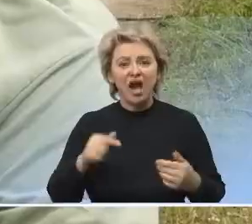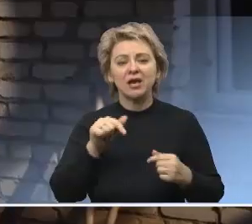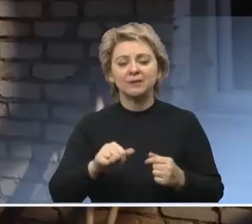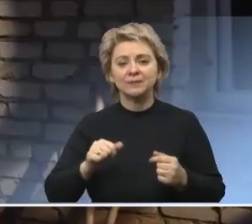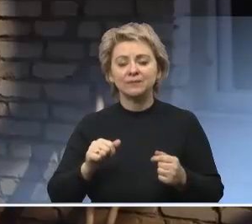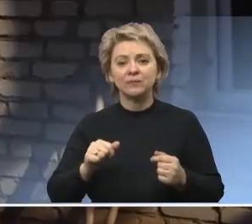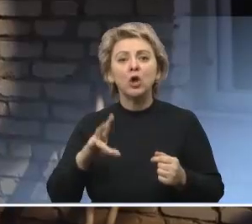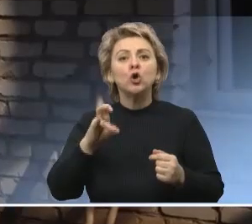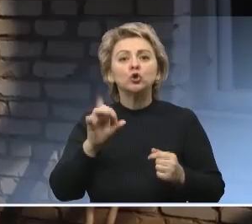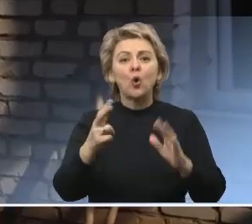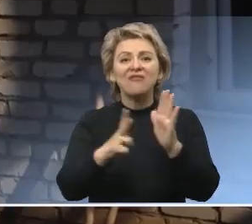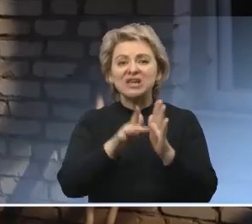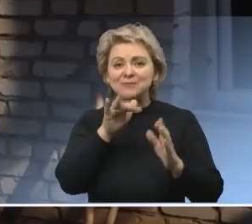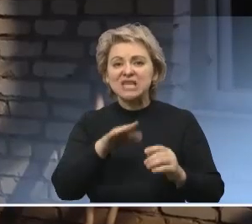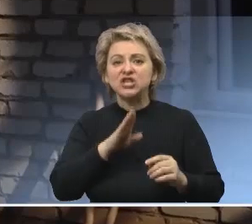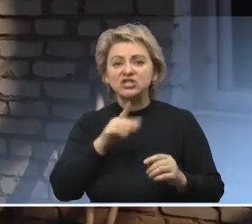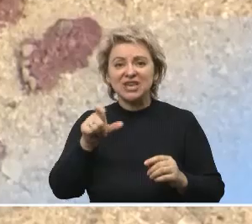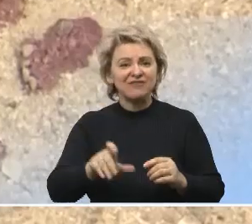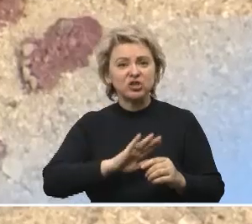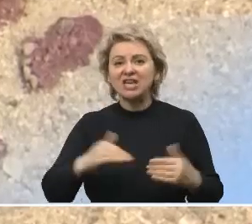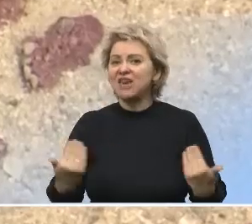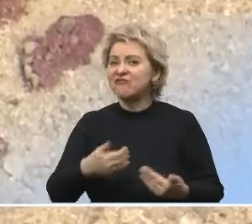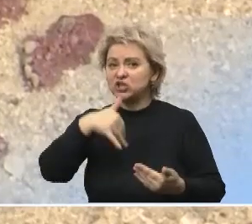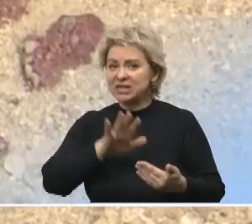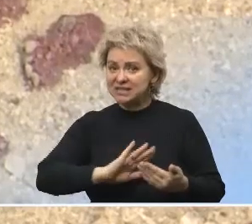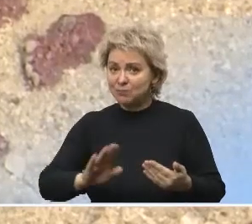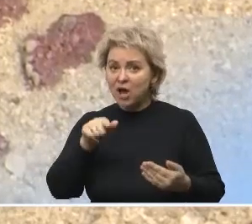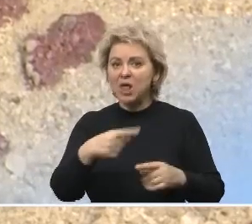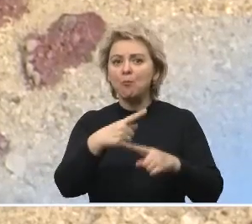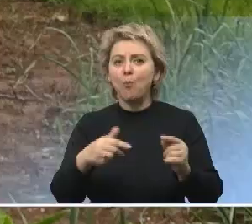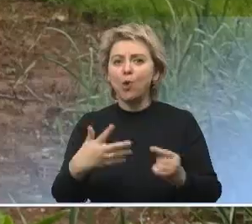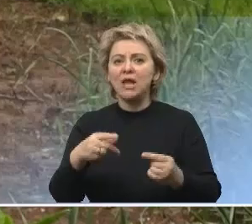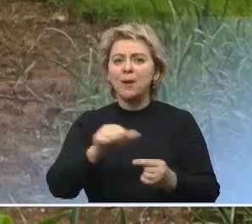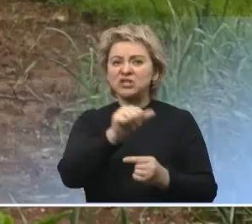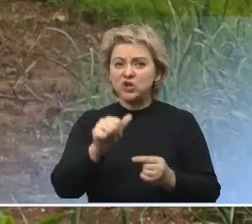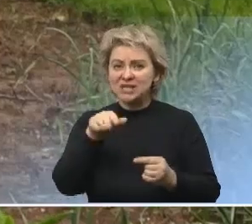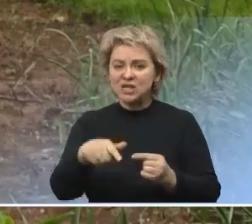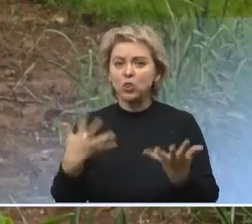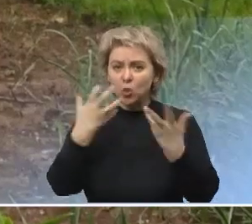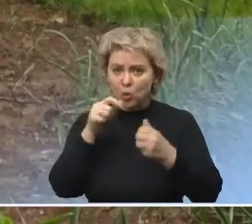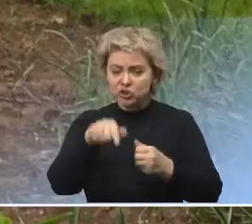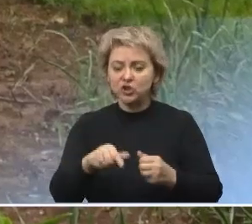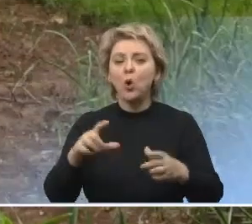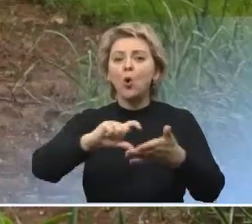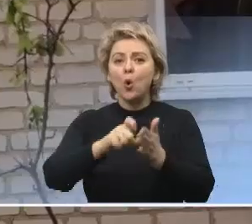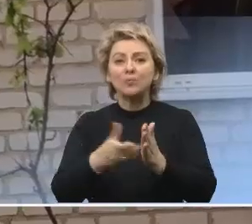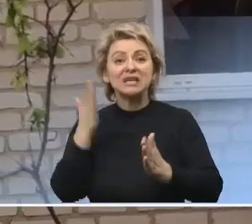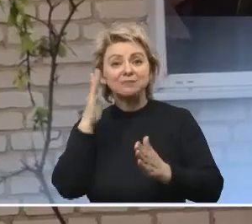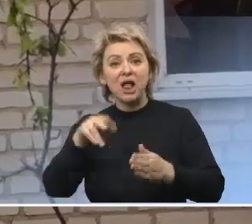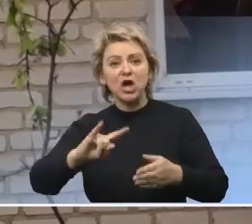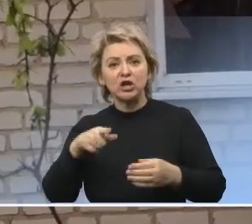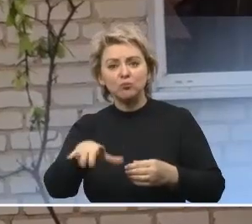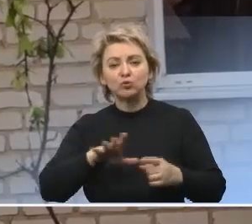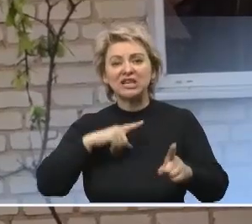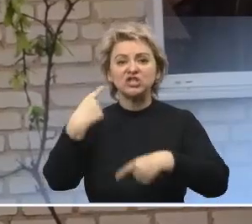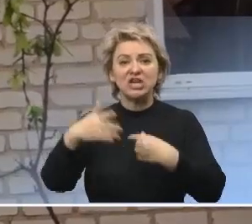живая. Но 8-летняя девочка не выжила. Все произошло в половине первого ночи. Как говорят соседи, комната, где спал ребенок, была